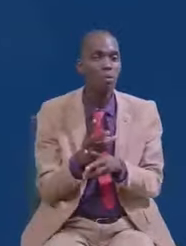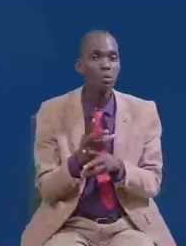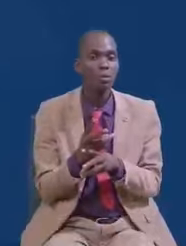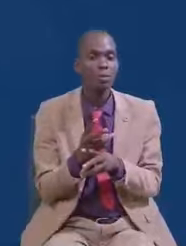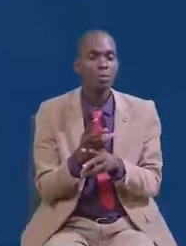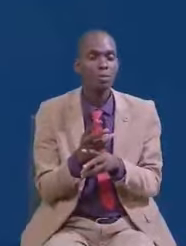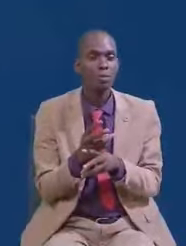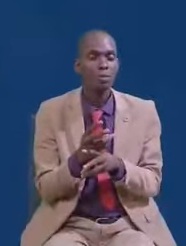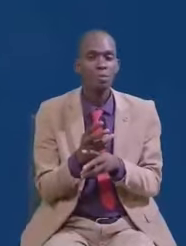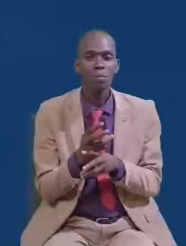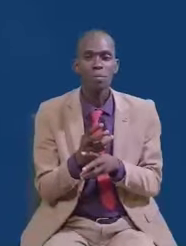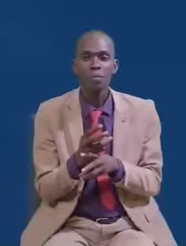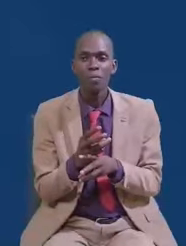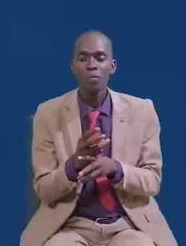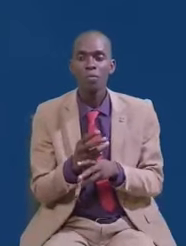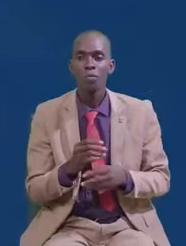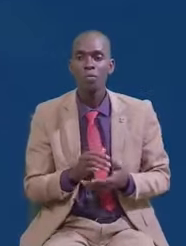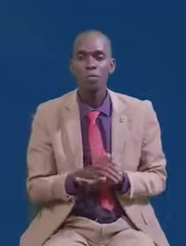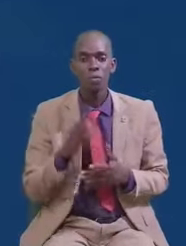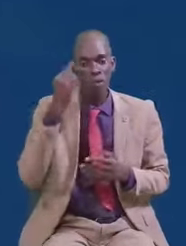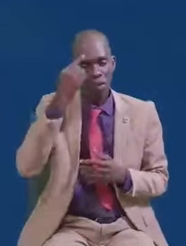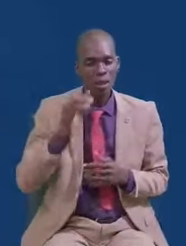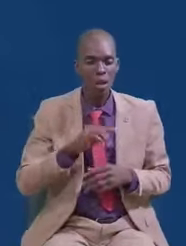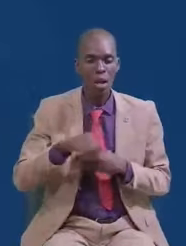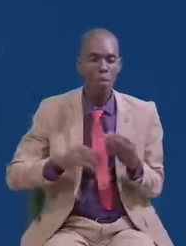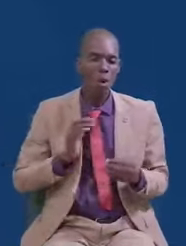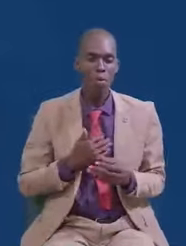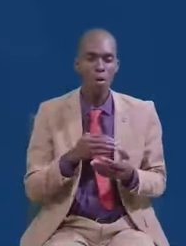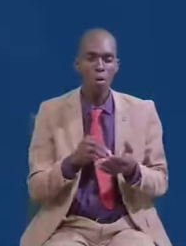Pensez à notre monde. Pensez à notre monde.